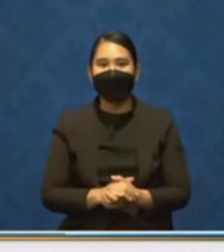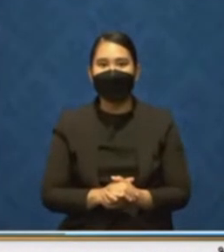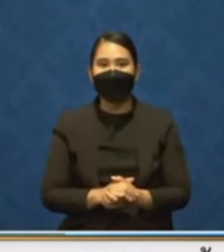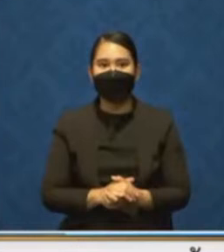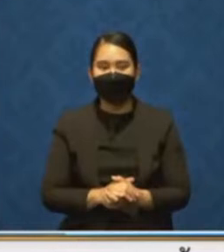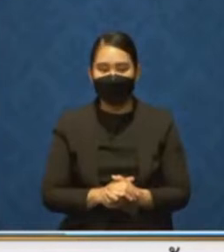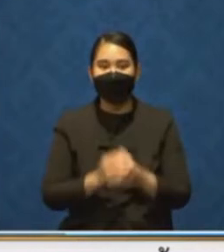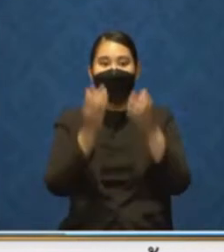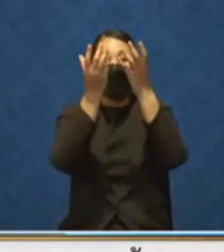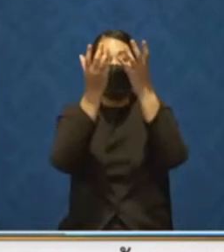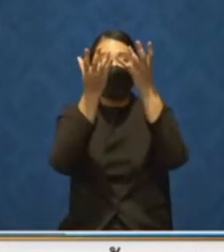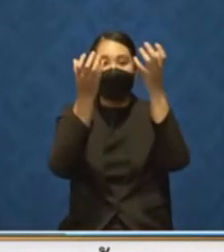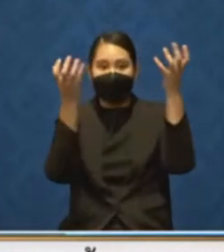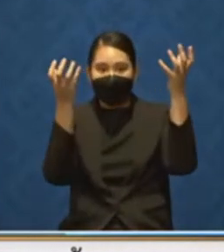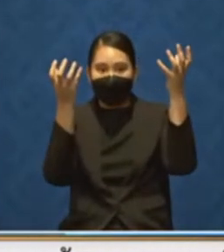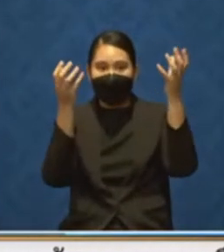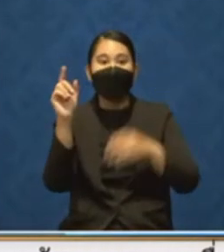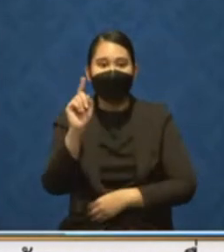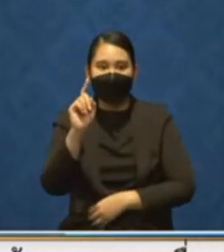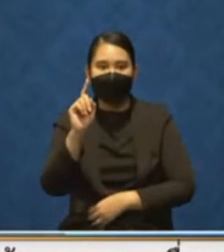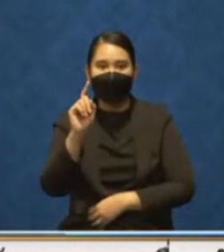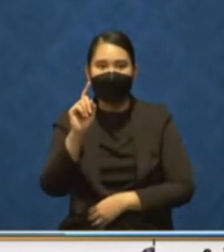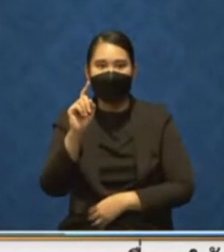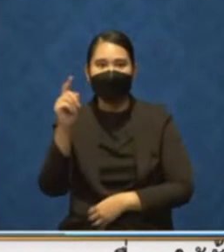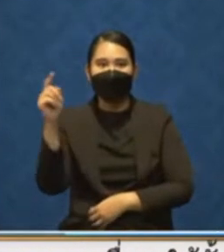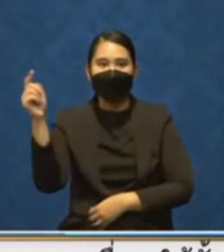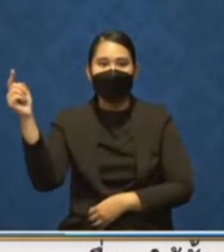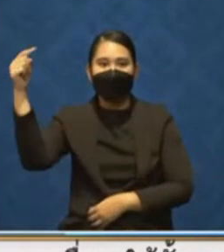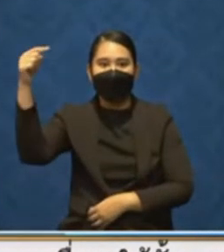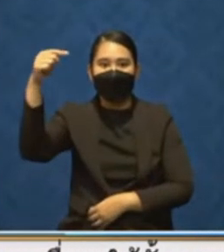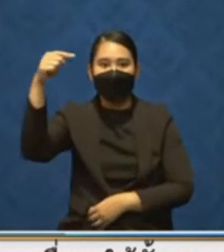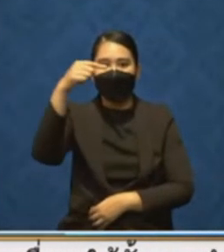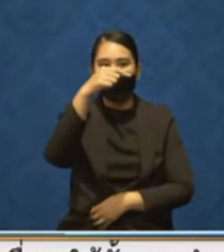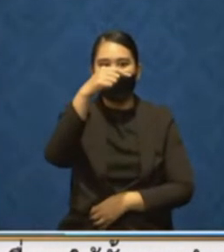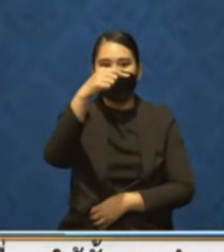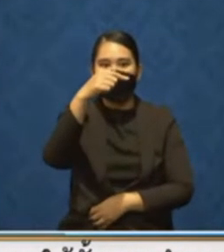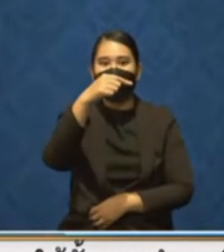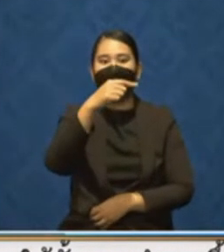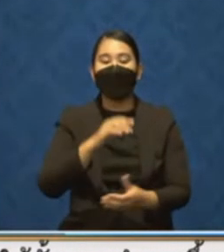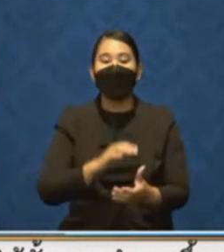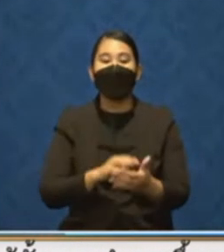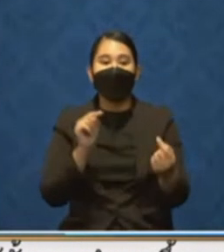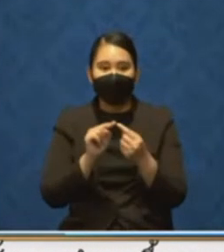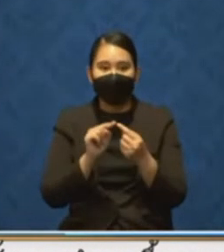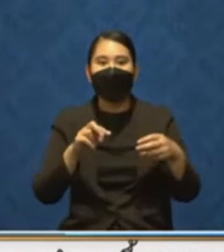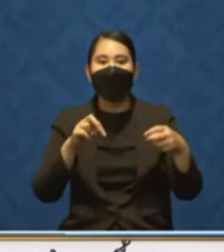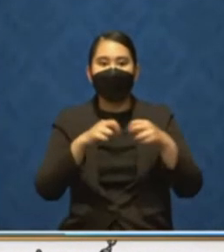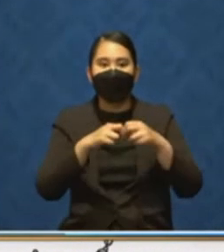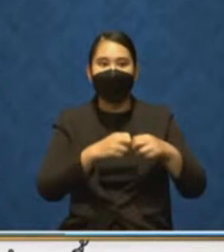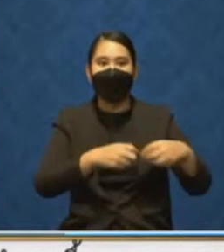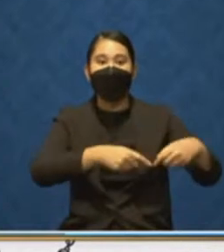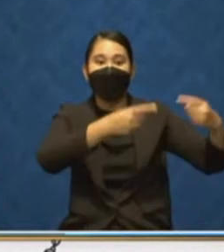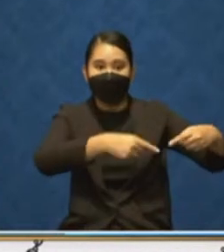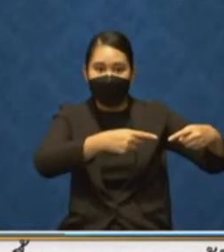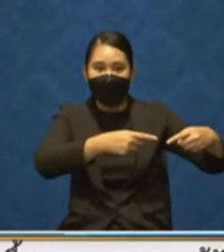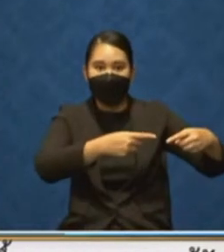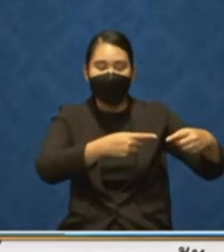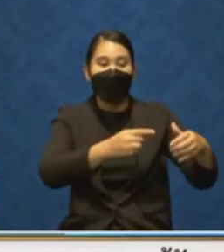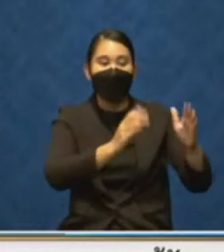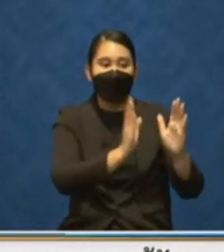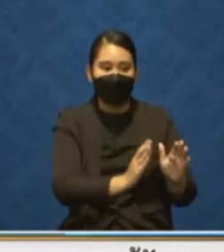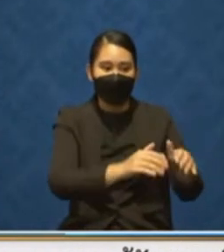ของรัฐใดเพื่อที่ให้ก่ออาชญากรทางสงครามทั้งการสงครามเคียงข้างประชาชนของประเทศนั้น